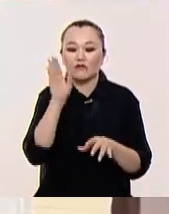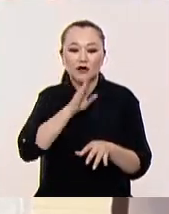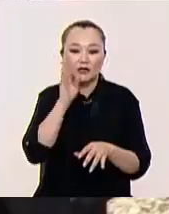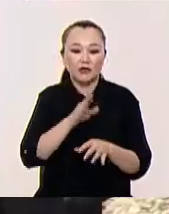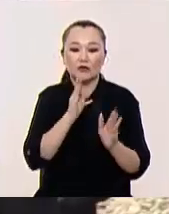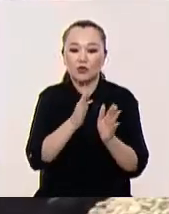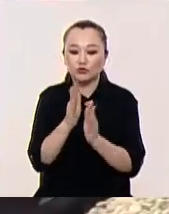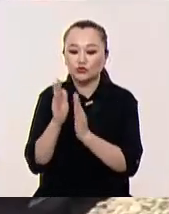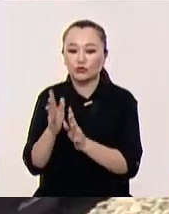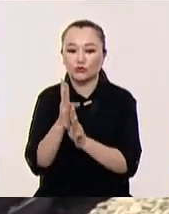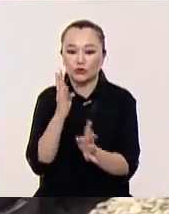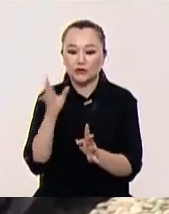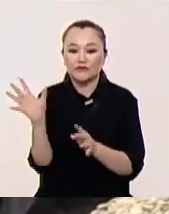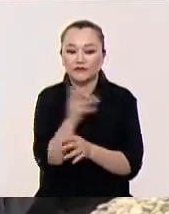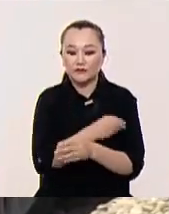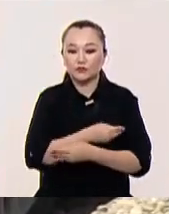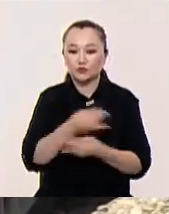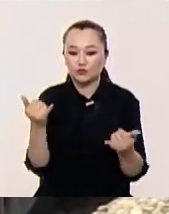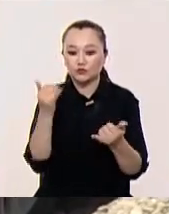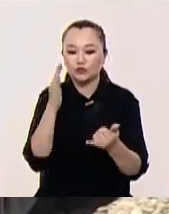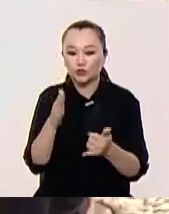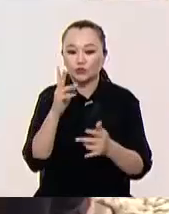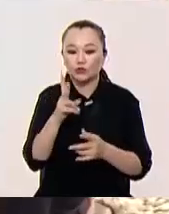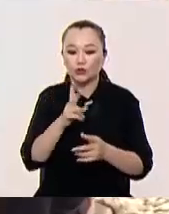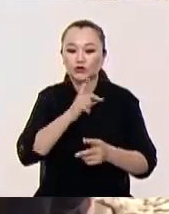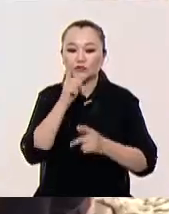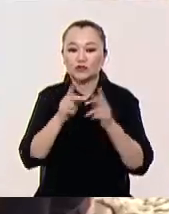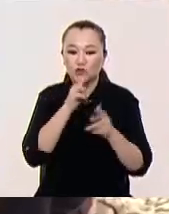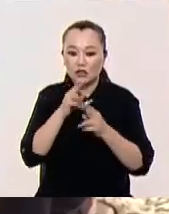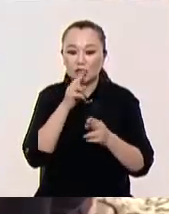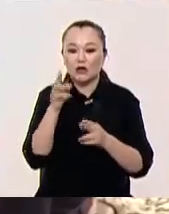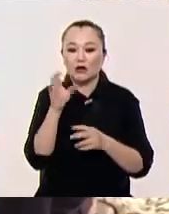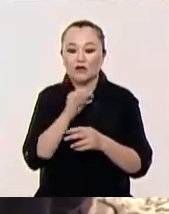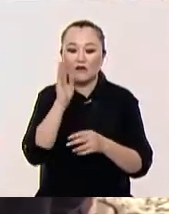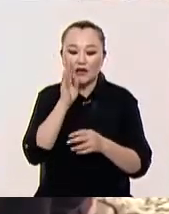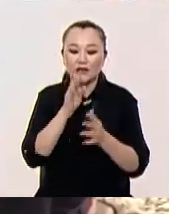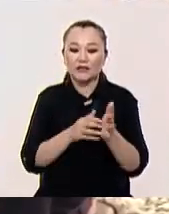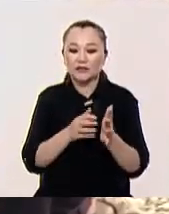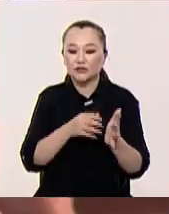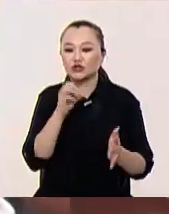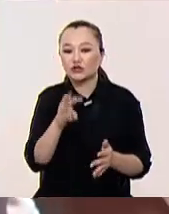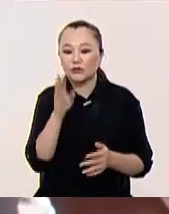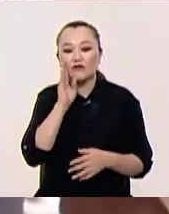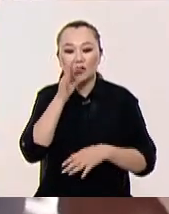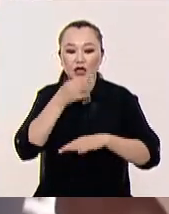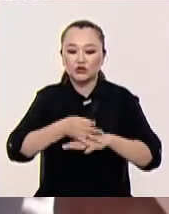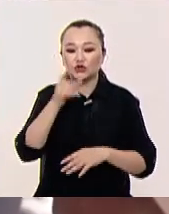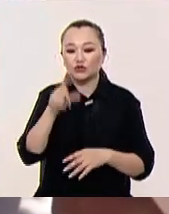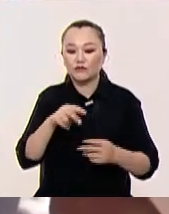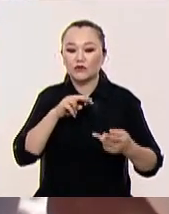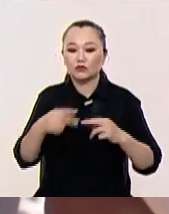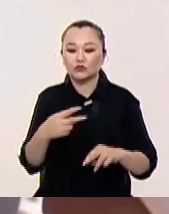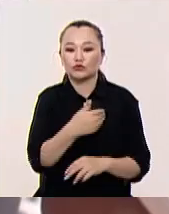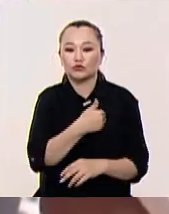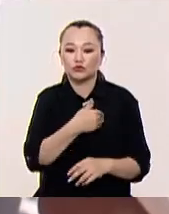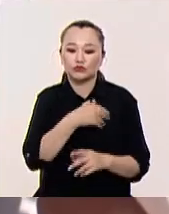мен кезегіне орай барлық диқанға беріледі. Ал шу шығарып жүргендердің түпкі ойында ағын судың тапшылығынан гөрі суға жауапты маманды ауыстыру